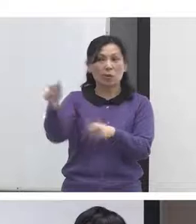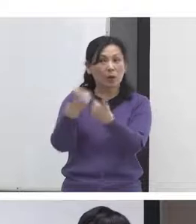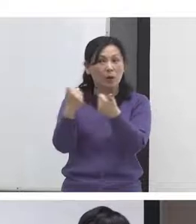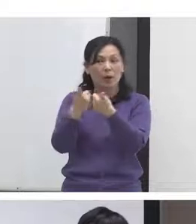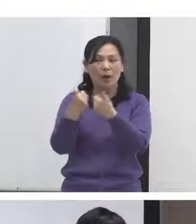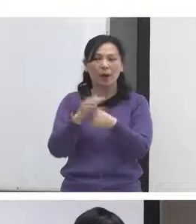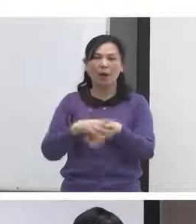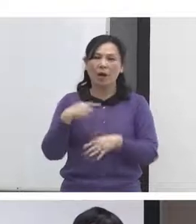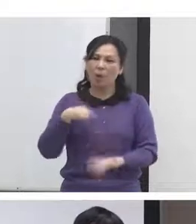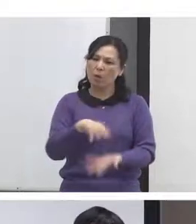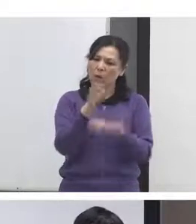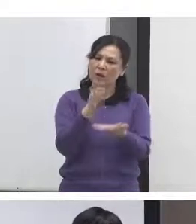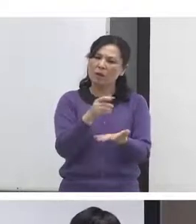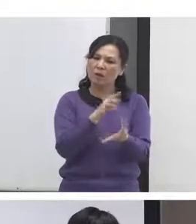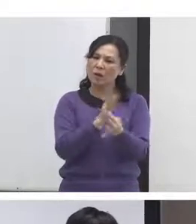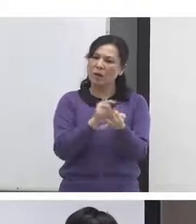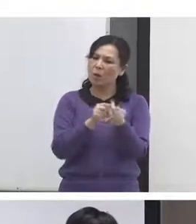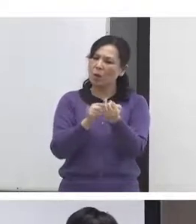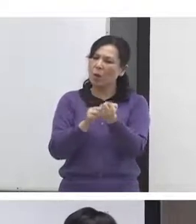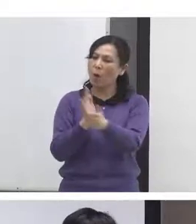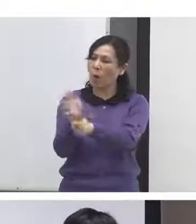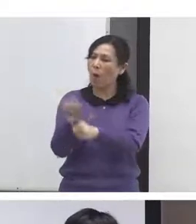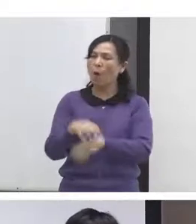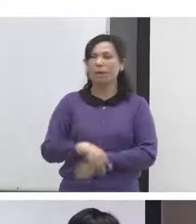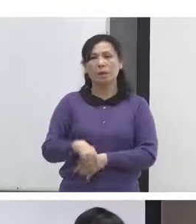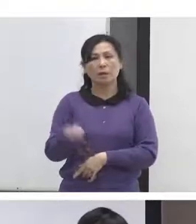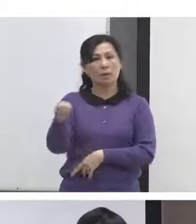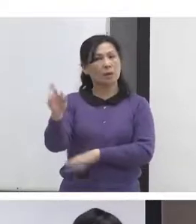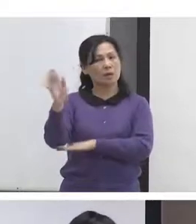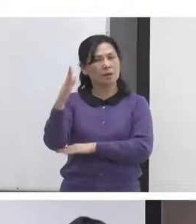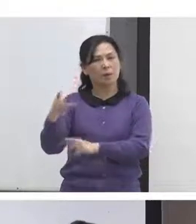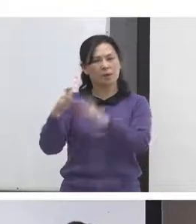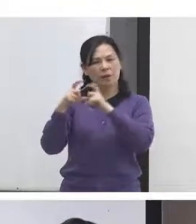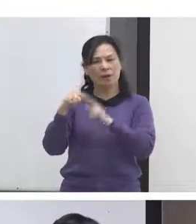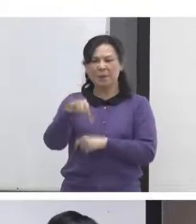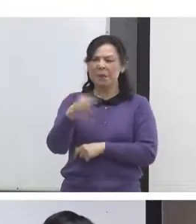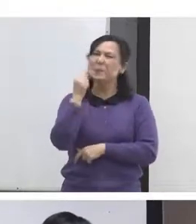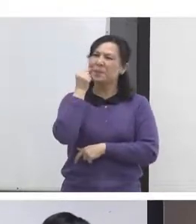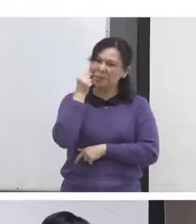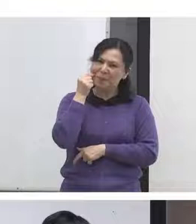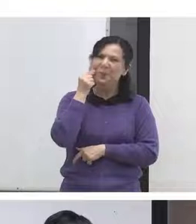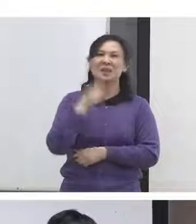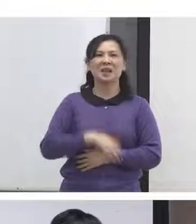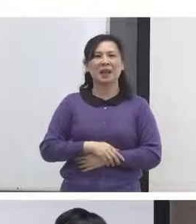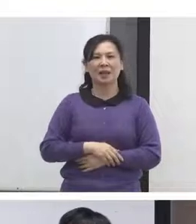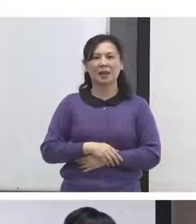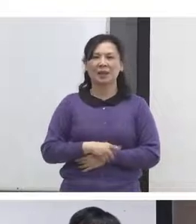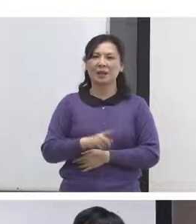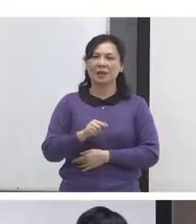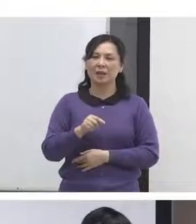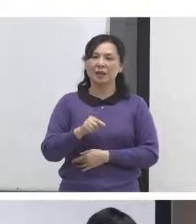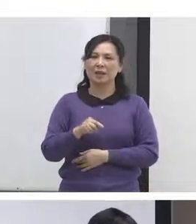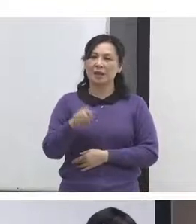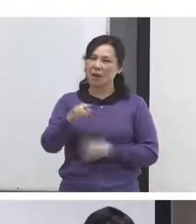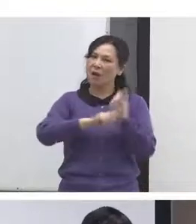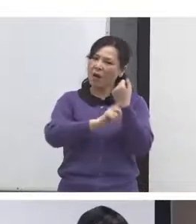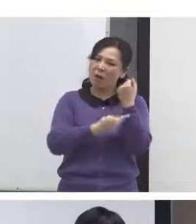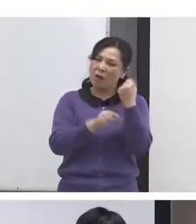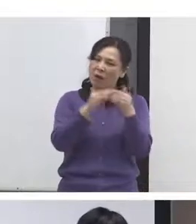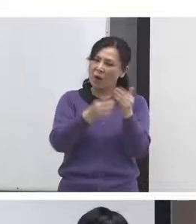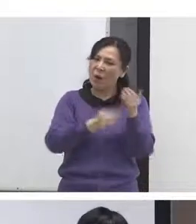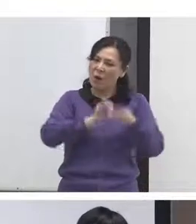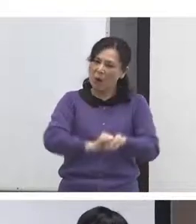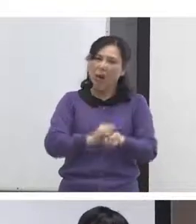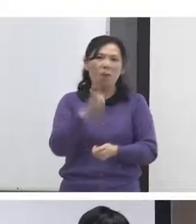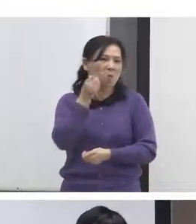提了这几个问题，然后结果那个时候公务员就开始讲说，哦，这我们有很大的困难，因为那个法律规定要三